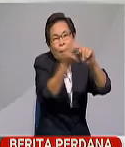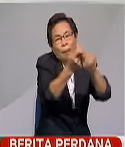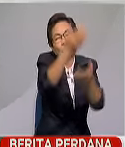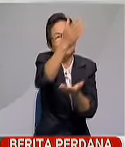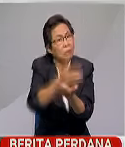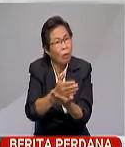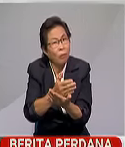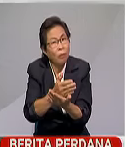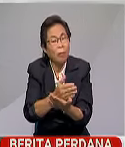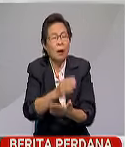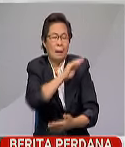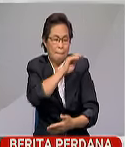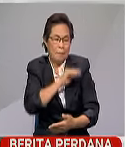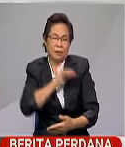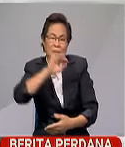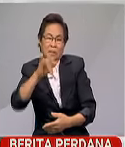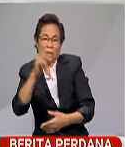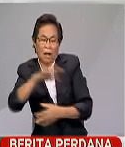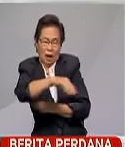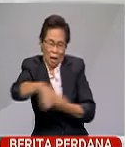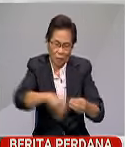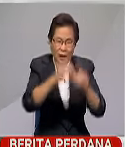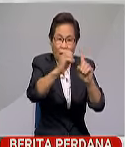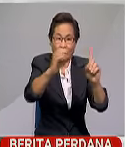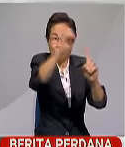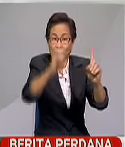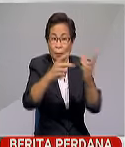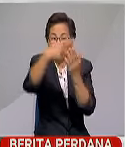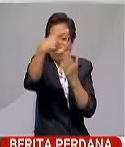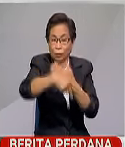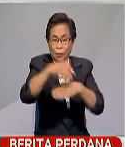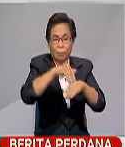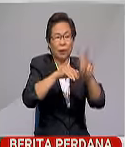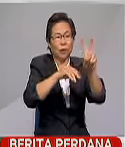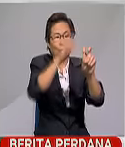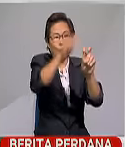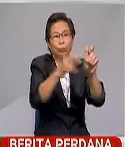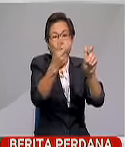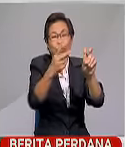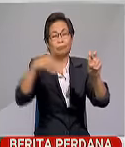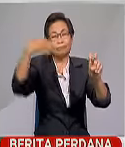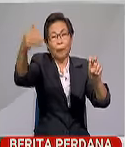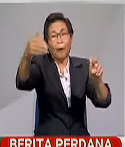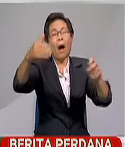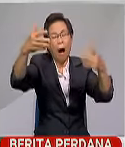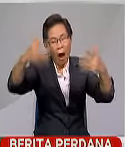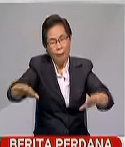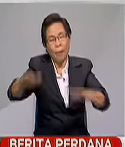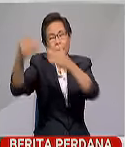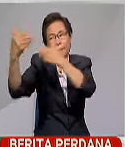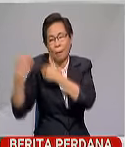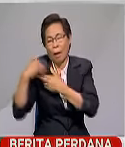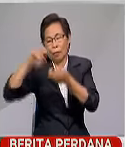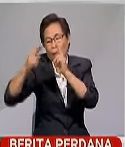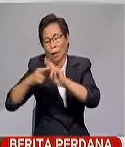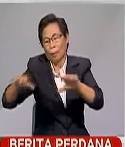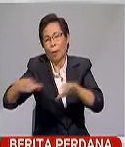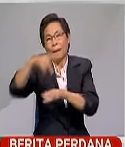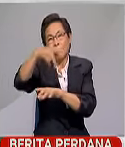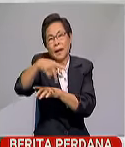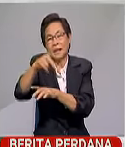Malah Kementerian Kerja Raya akan mengambil alih sepenuhnya projek ini pada 20 Februari depan selepas peranan rakan pelaksana